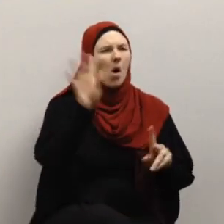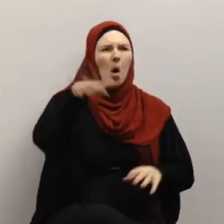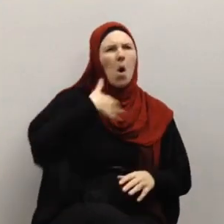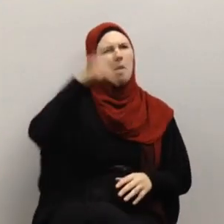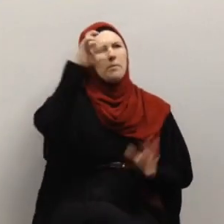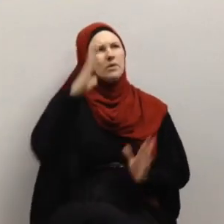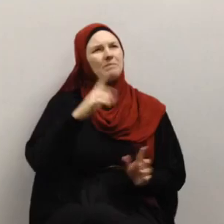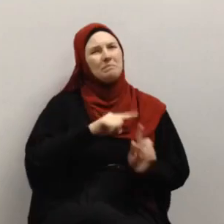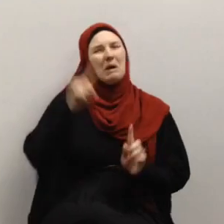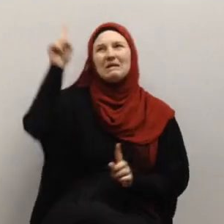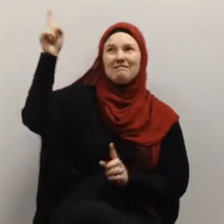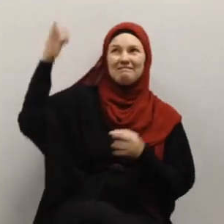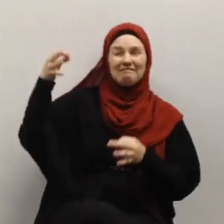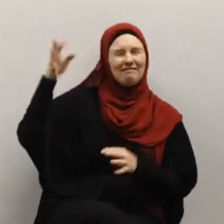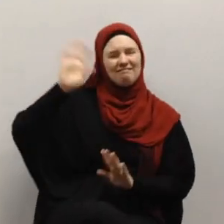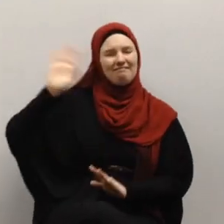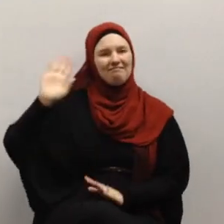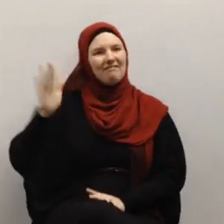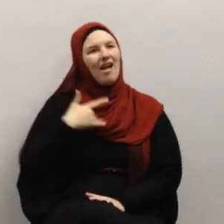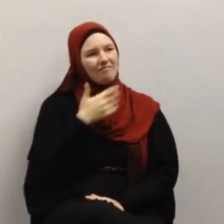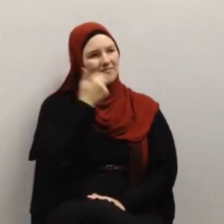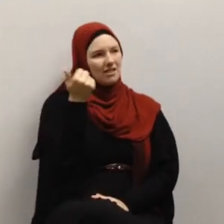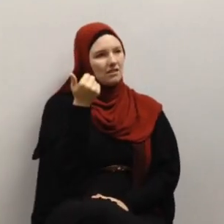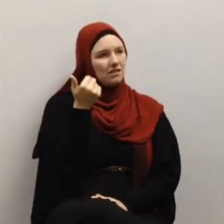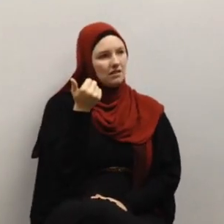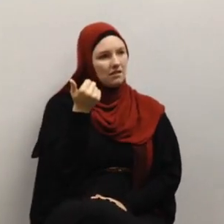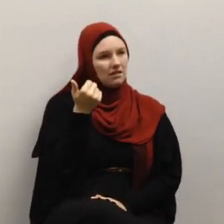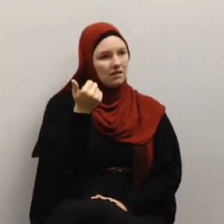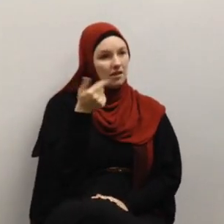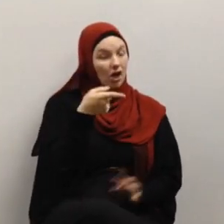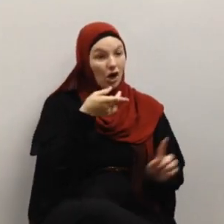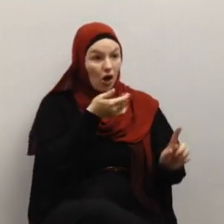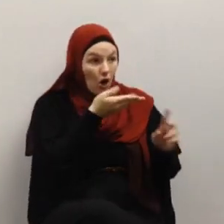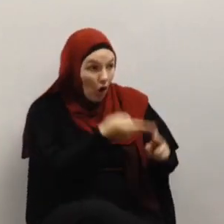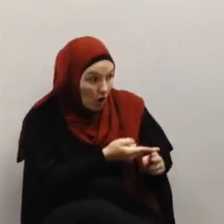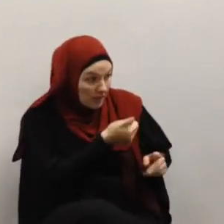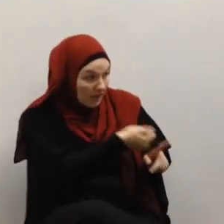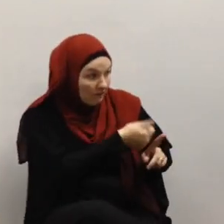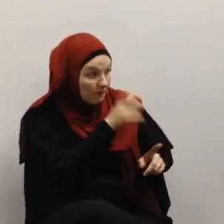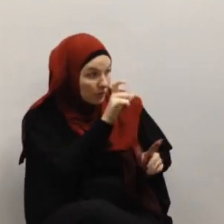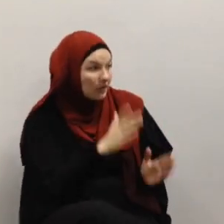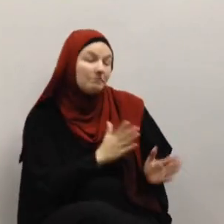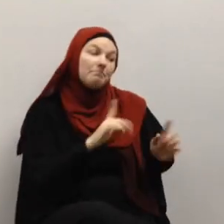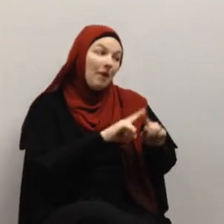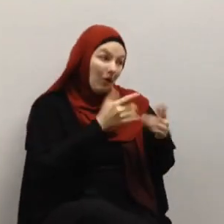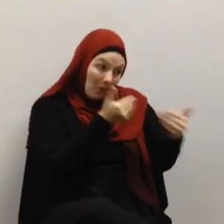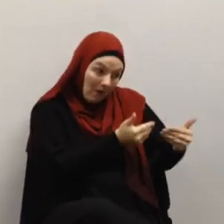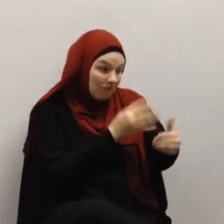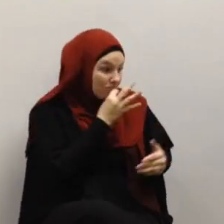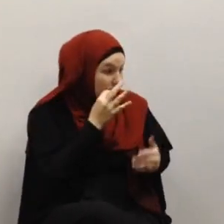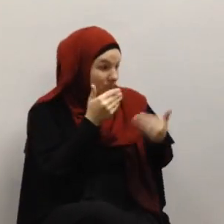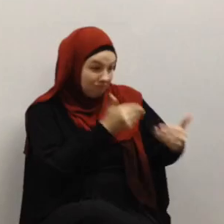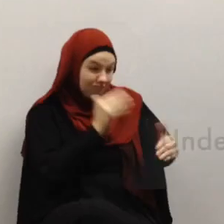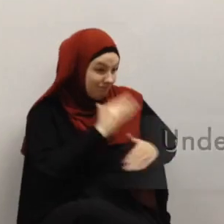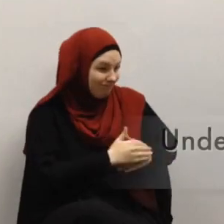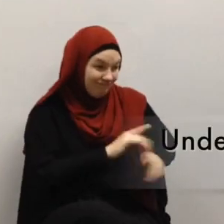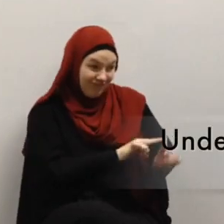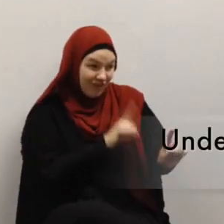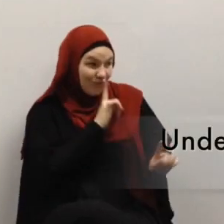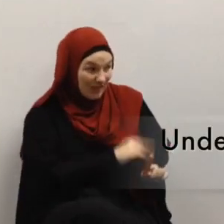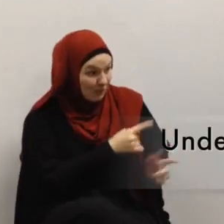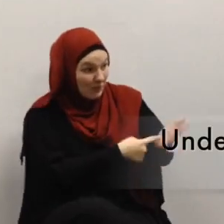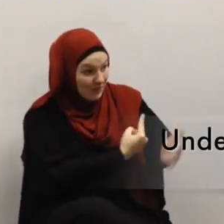The following ayah, again, we explained it before, but here is the section. وَمَنْ لَمْ يَحْكُمْ بِمَا